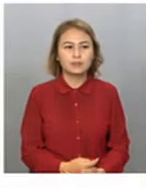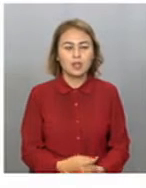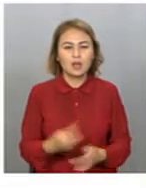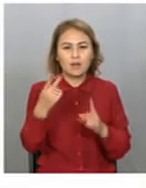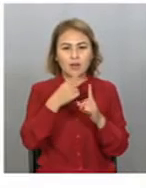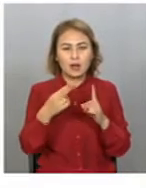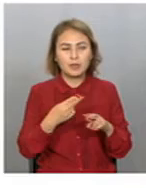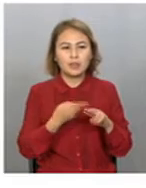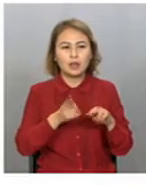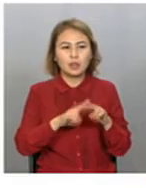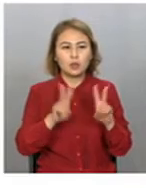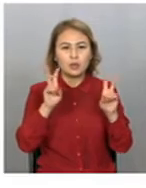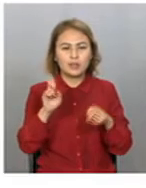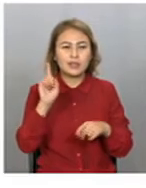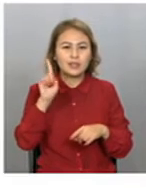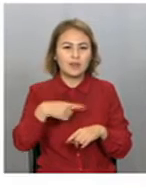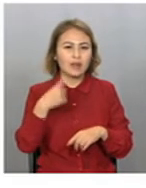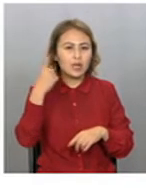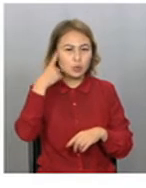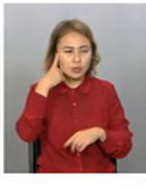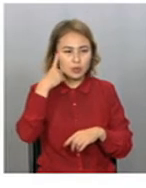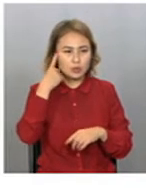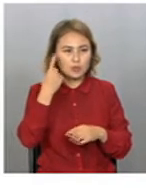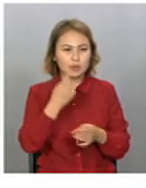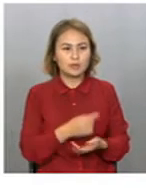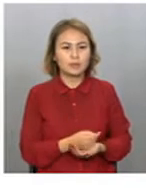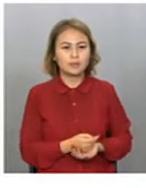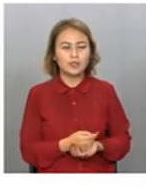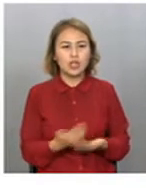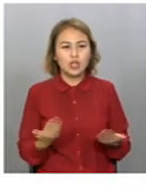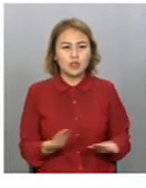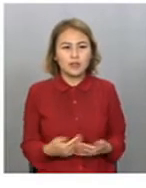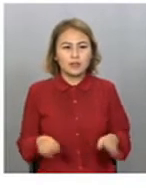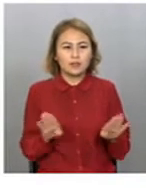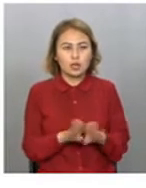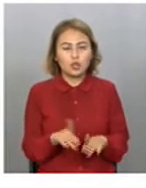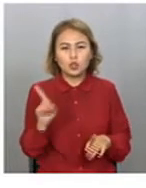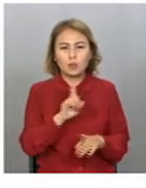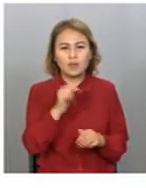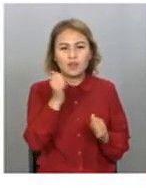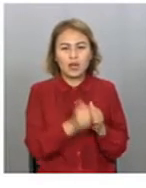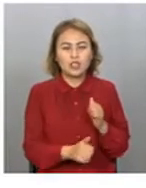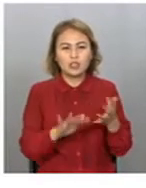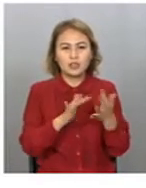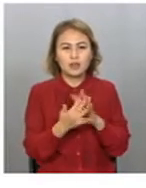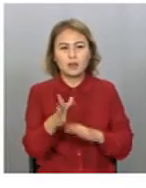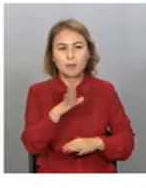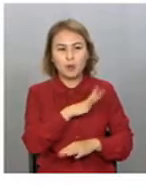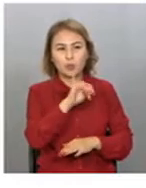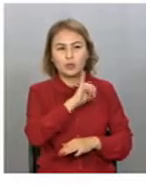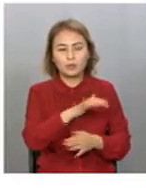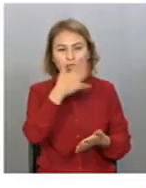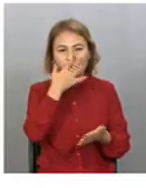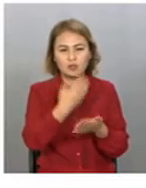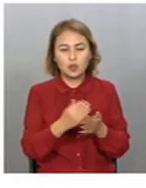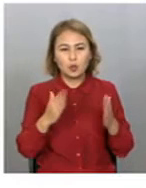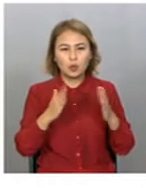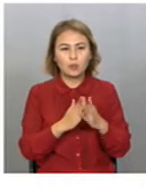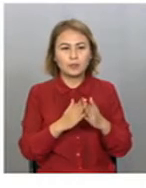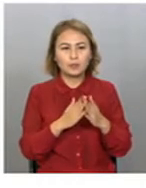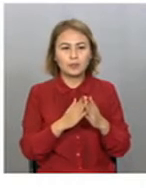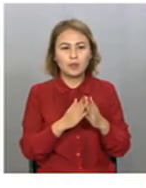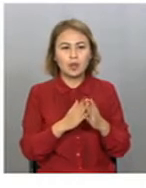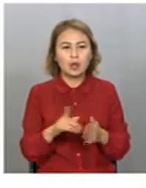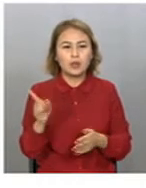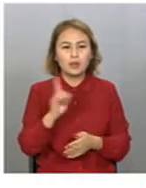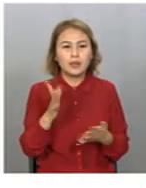Фрагменты текста, которые заставляют задуматься. «Живи так, чтобы в каждой деревне был у тебя свой дом».